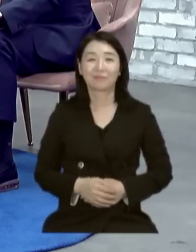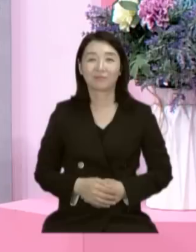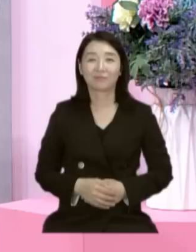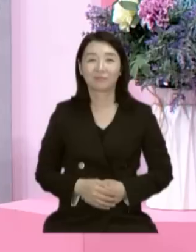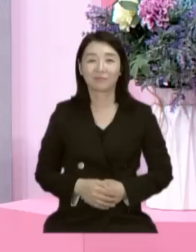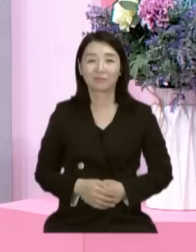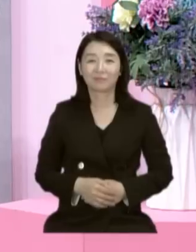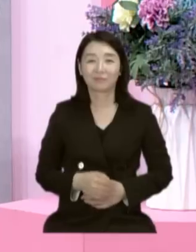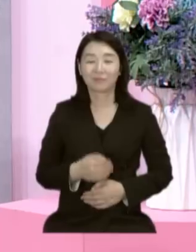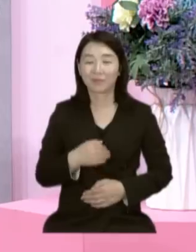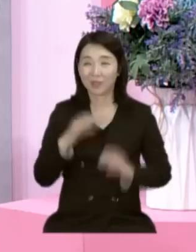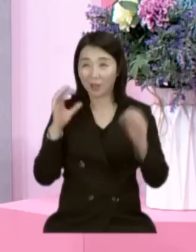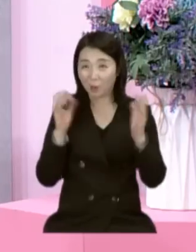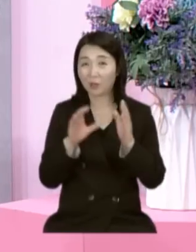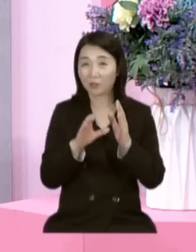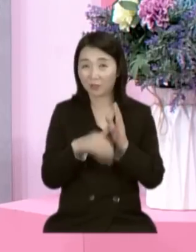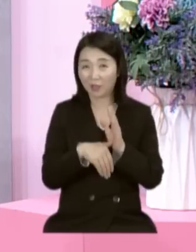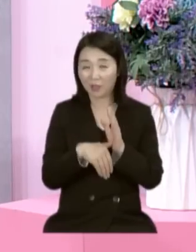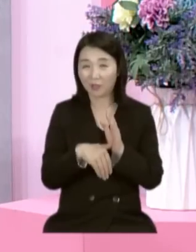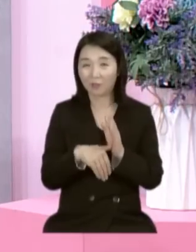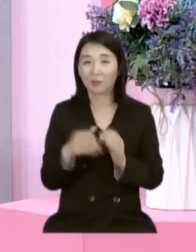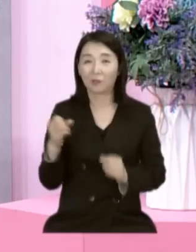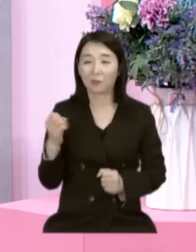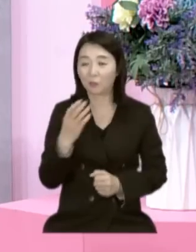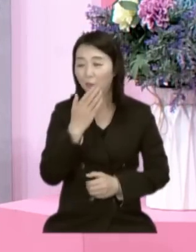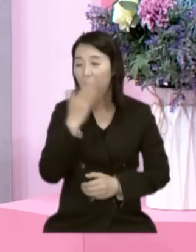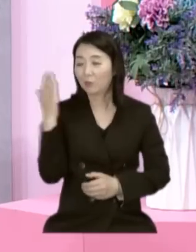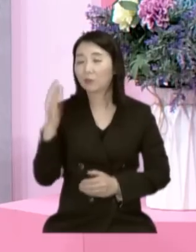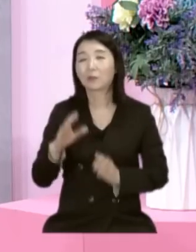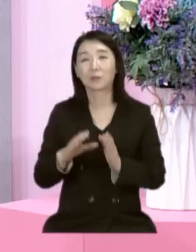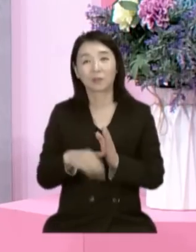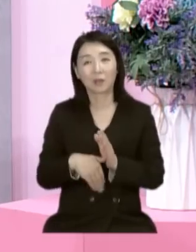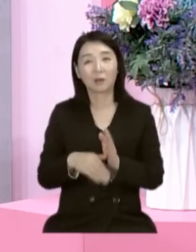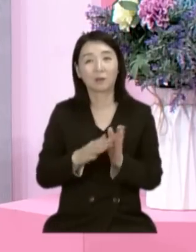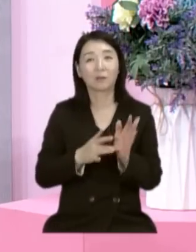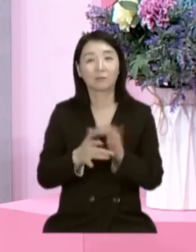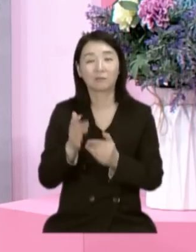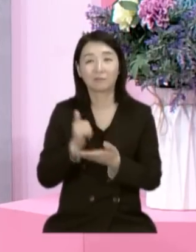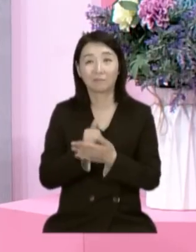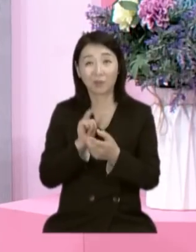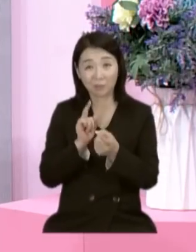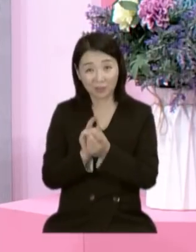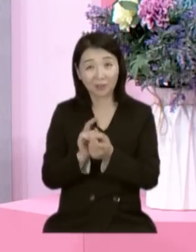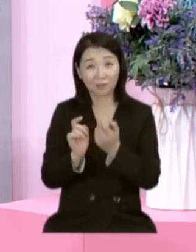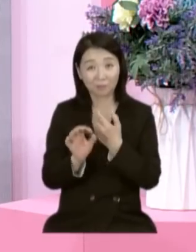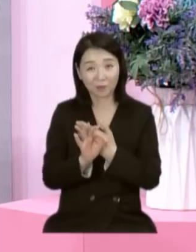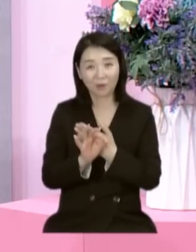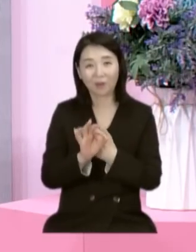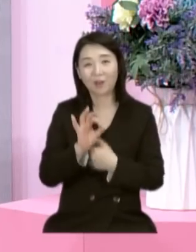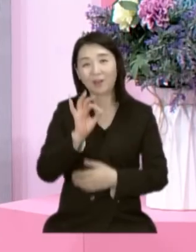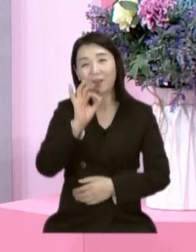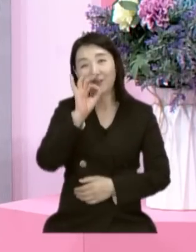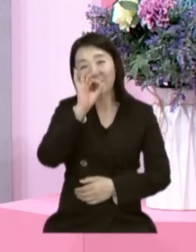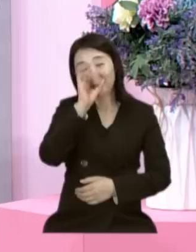제 유년 시절이나 네. 청년 시절에 예수님을 만났더라면 더 좋았을 걸,